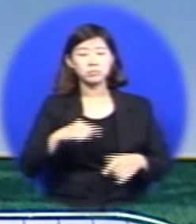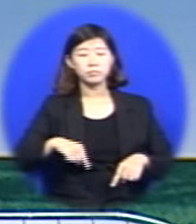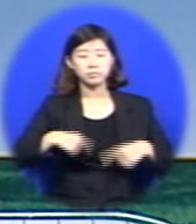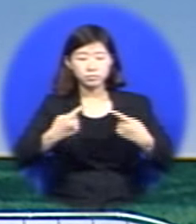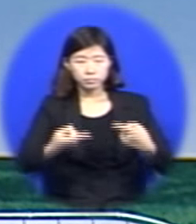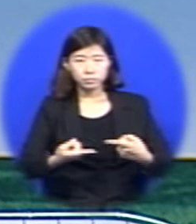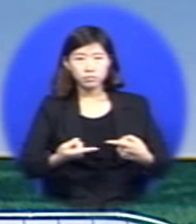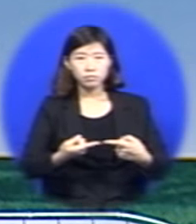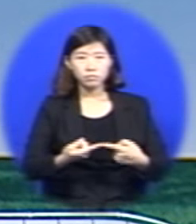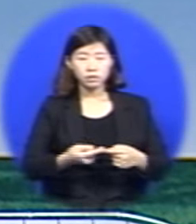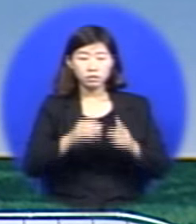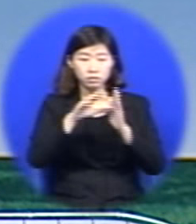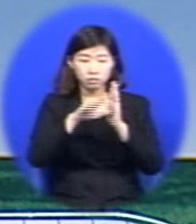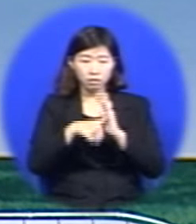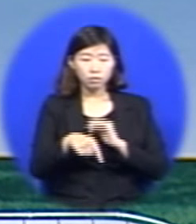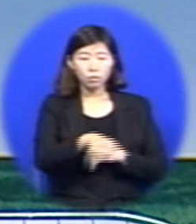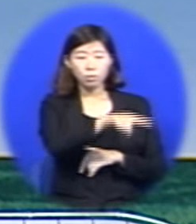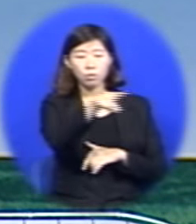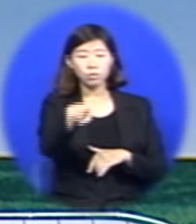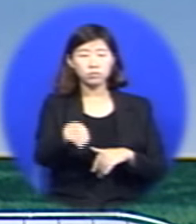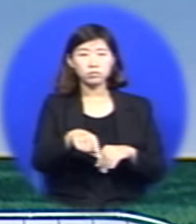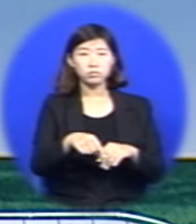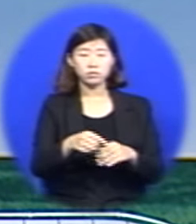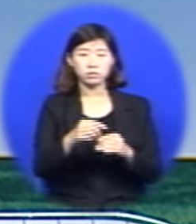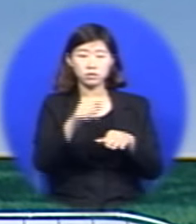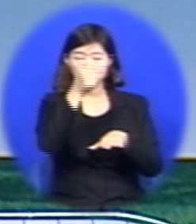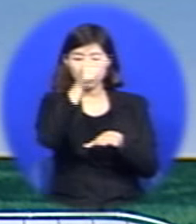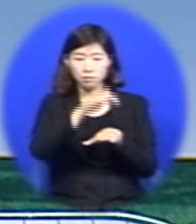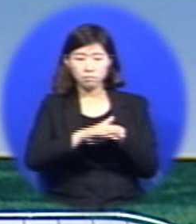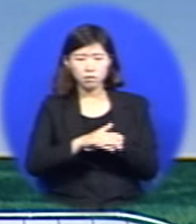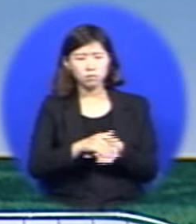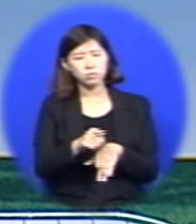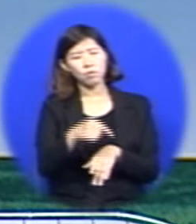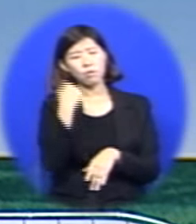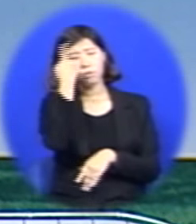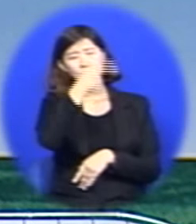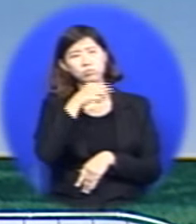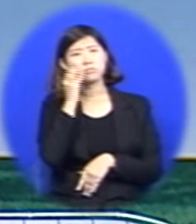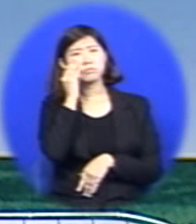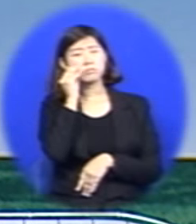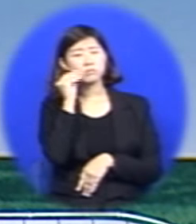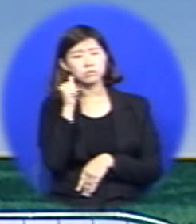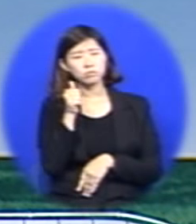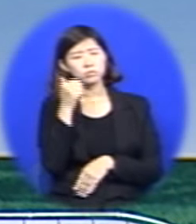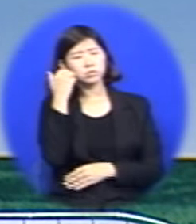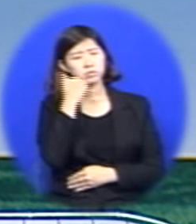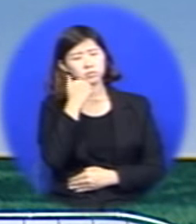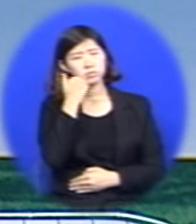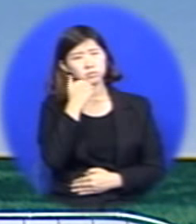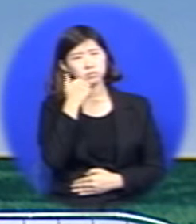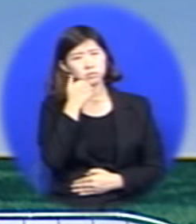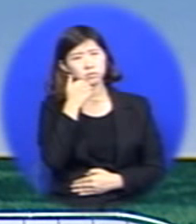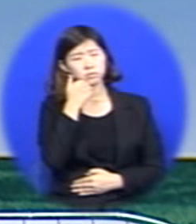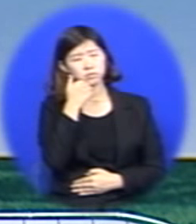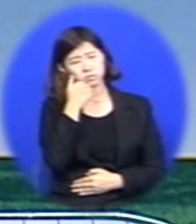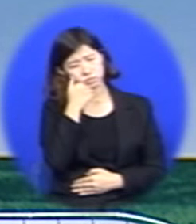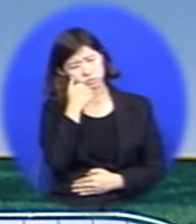자리에 너무 낯익은 분이 한 분 계신데 누굴까 생각하고 보니까 어릴